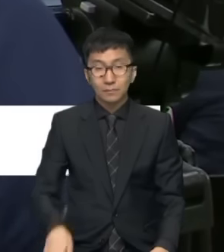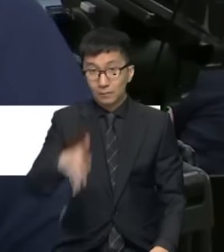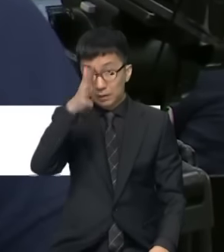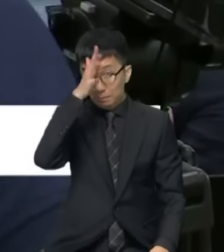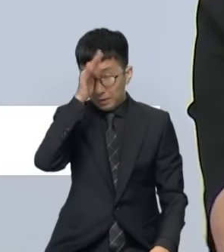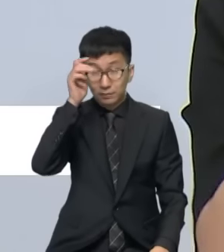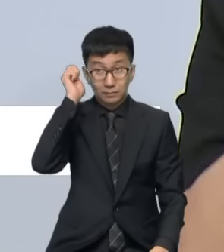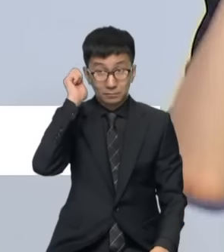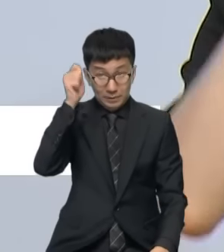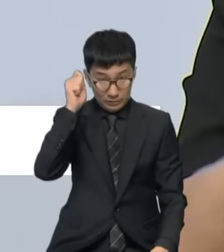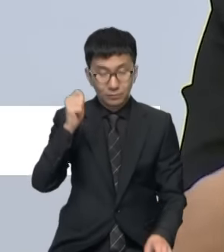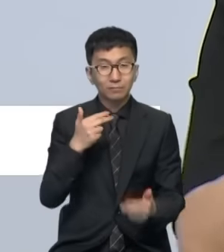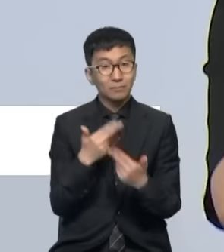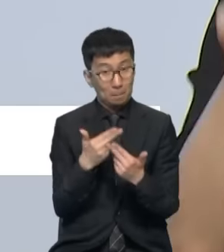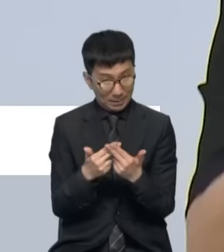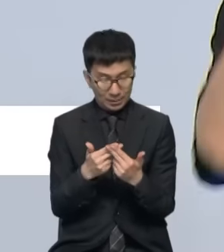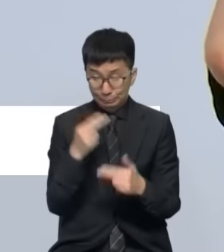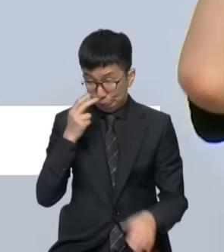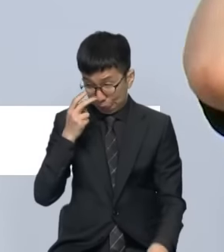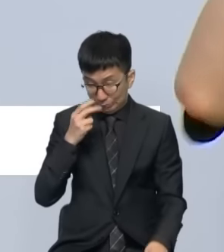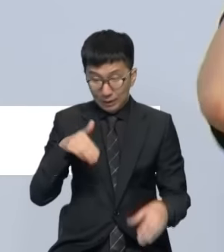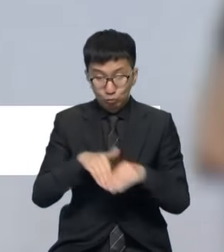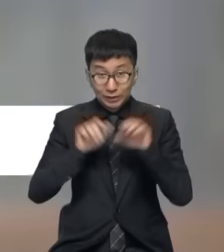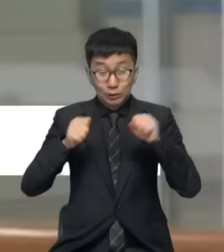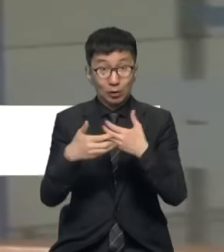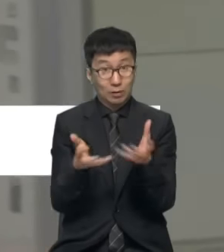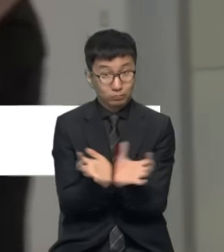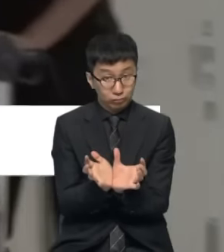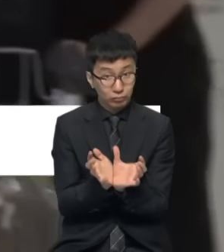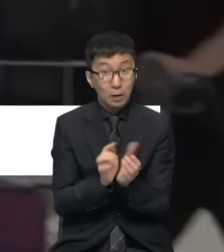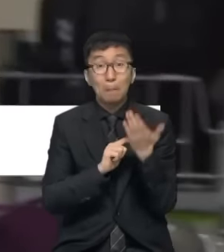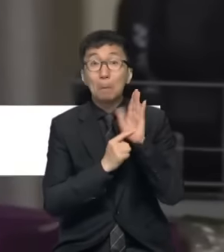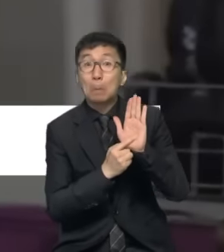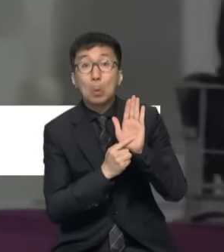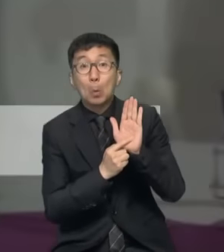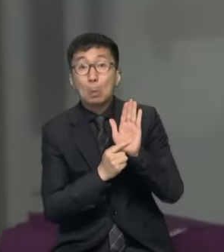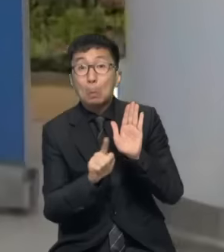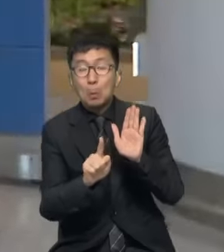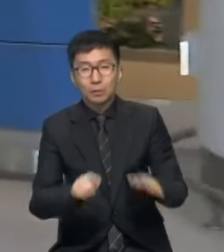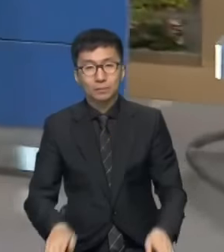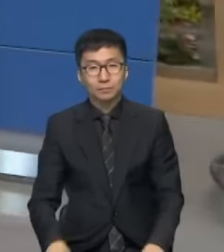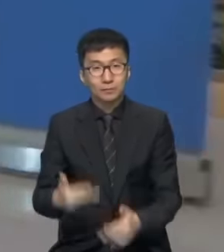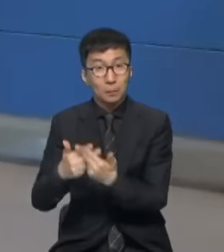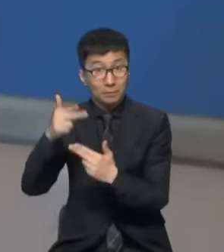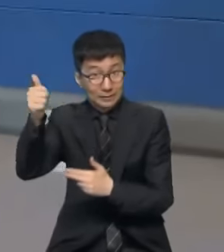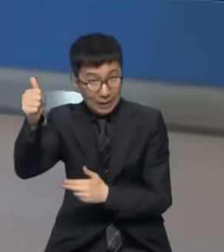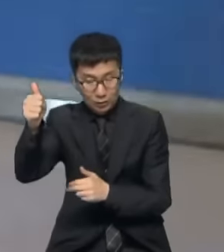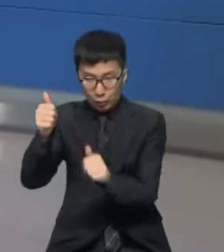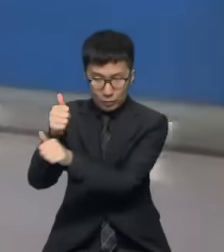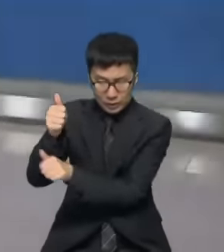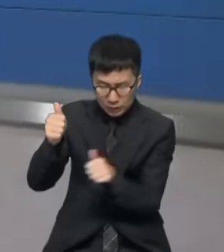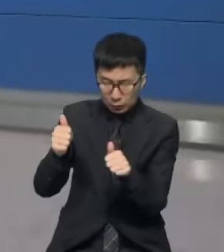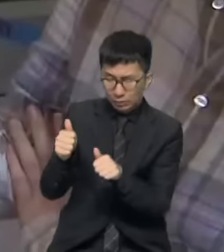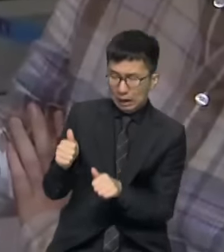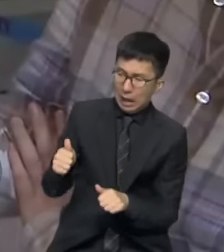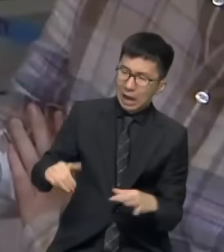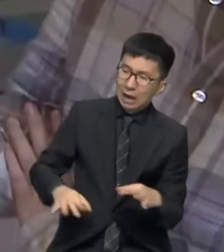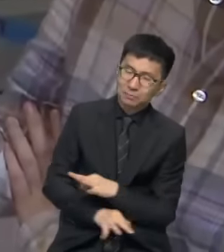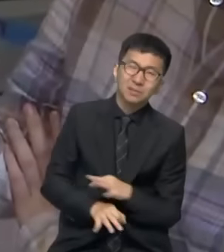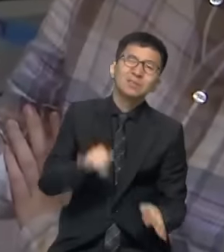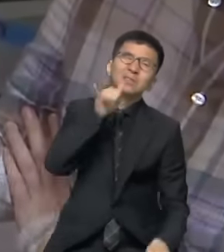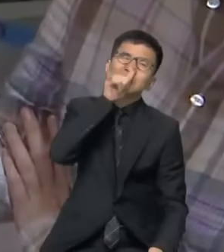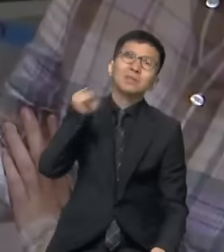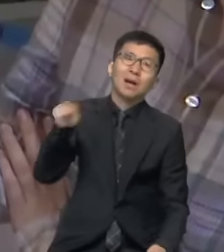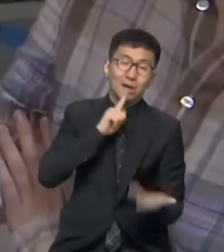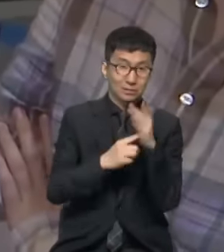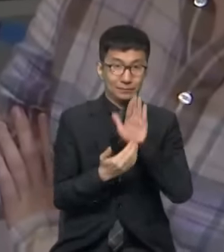배드민턴협회를 조사해온 문체부가 발표한 중간 브리핑 내용에는 협회 김태규 회장과 일부 임원들의 비리 정황이